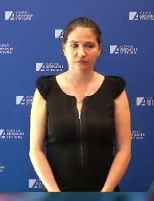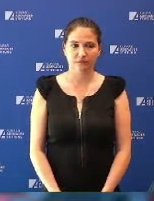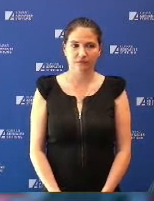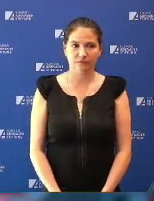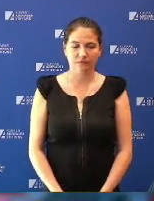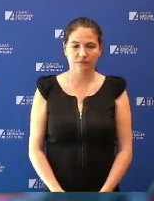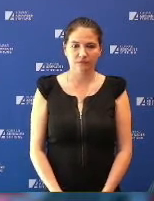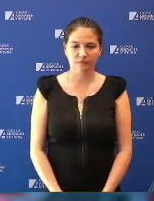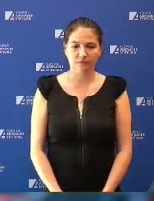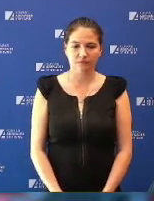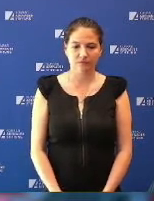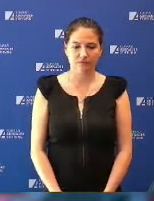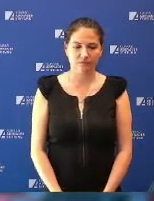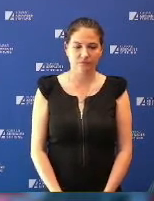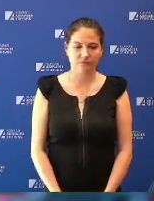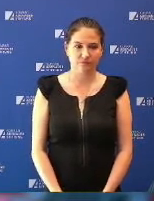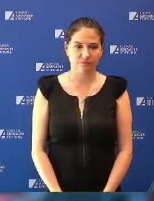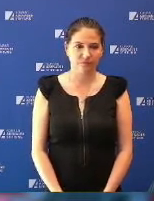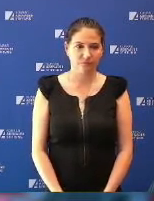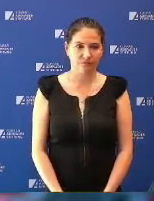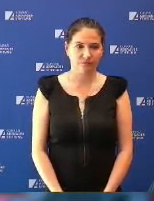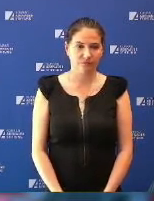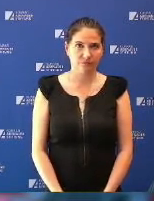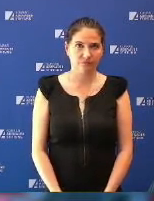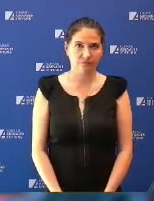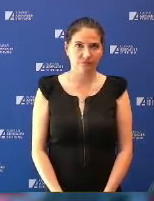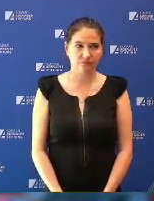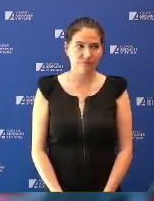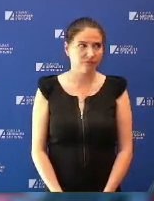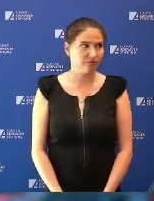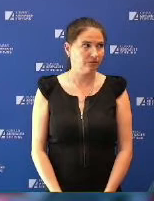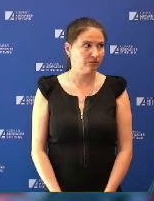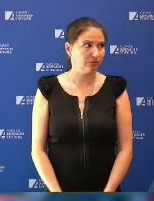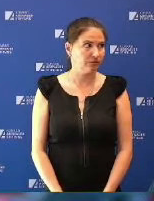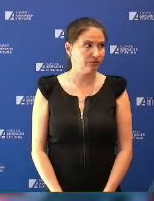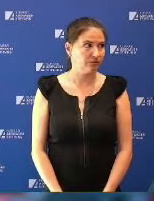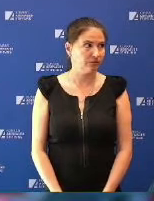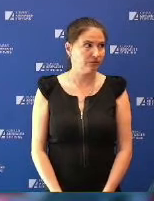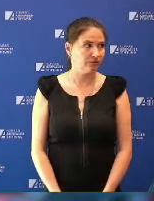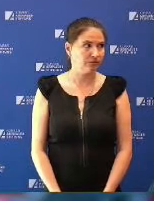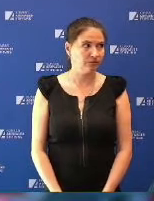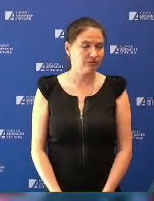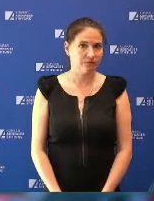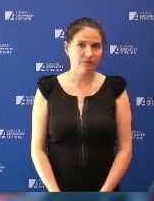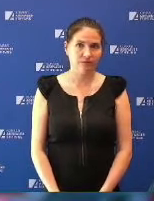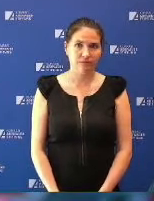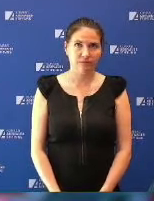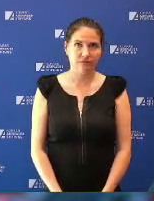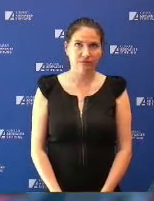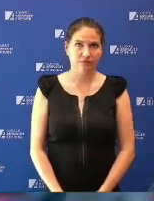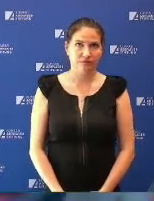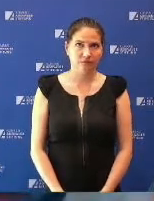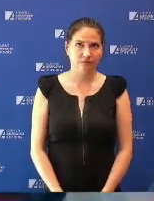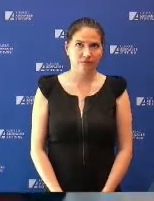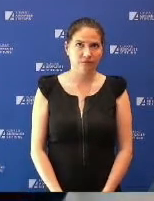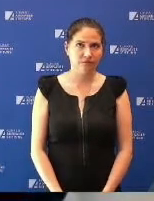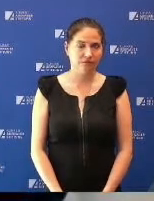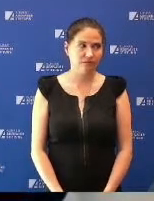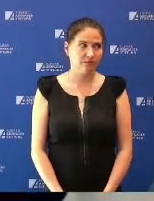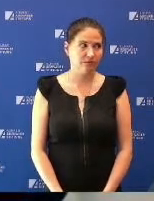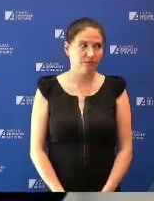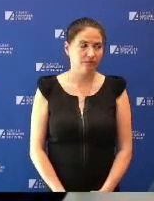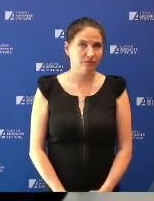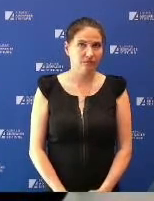zu erreichen, versuchen wir, Technologie einzusetzen. Was wir versuchen zu tun, ist, die